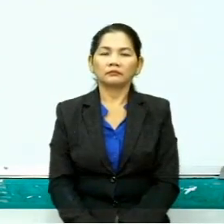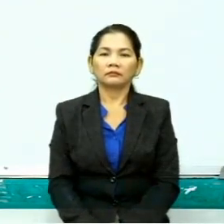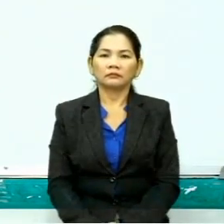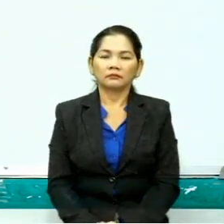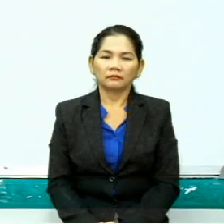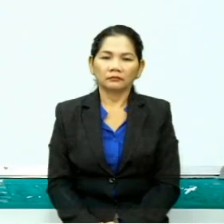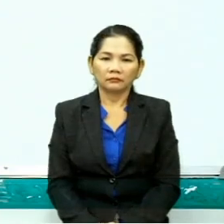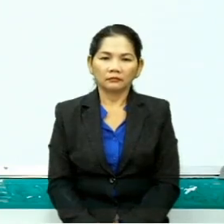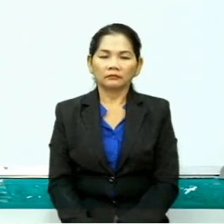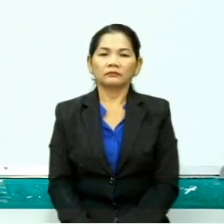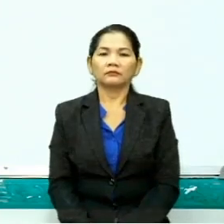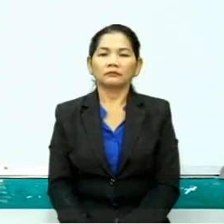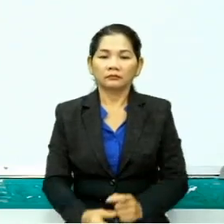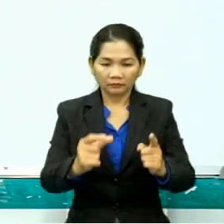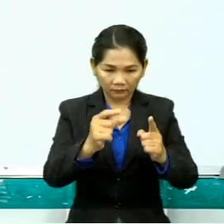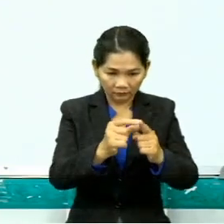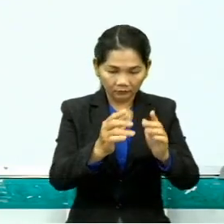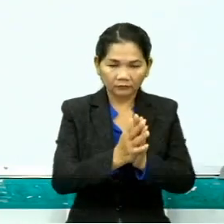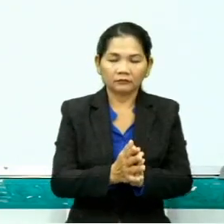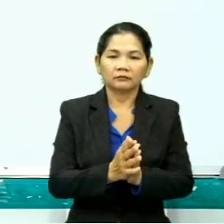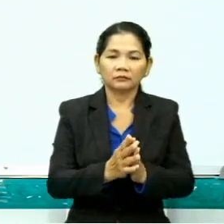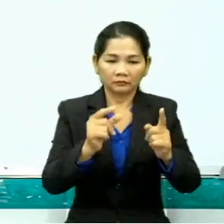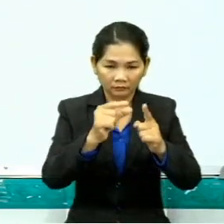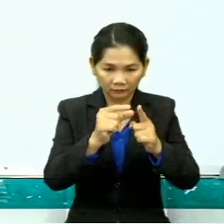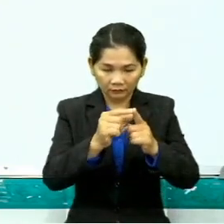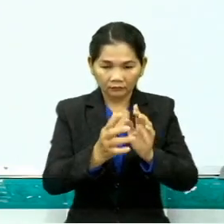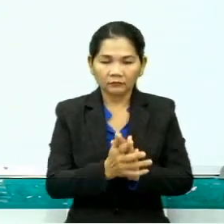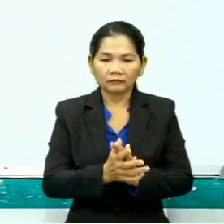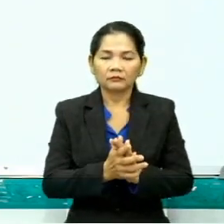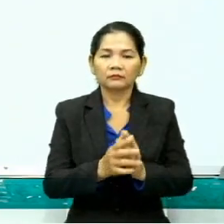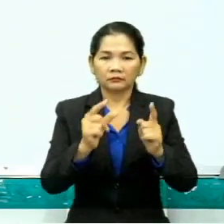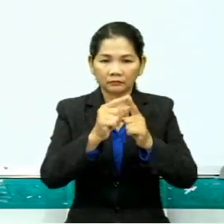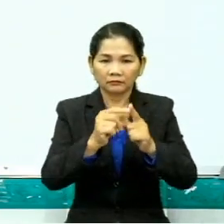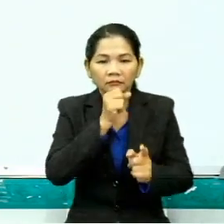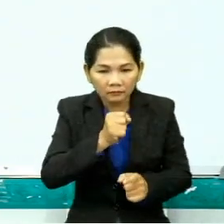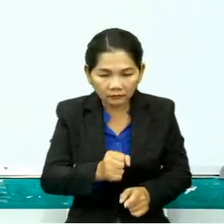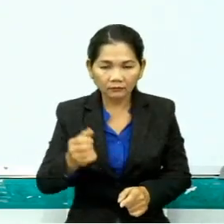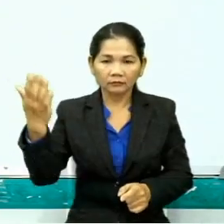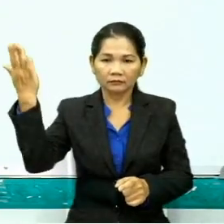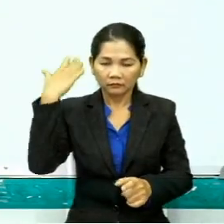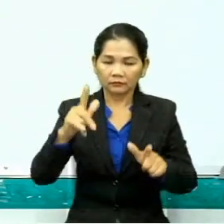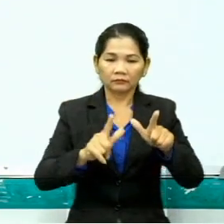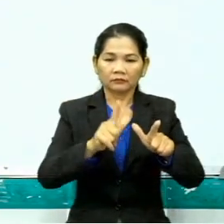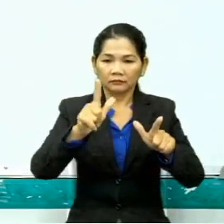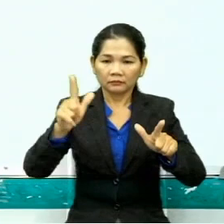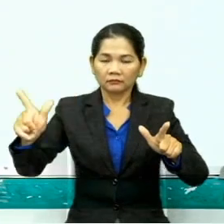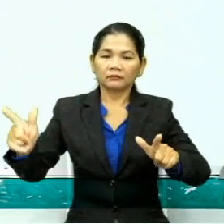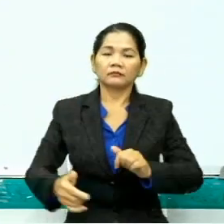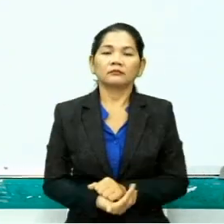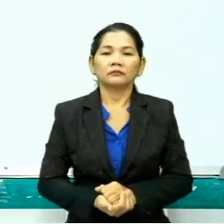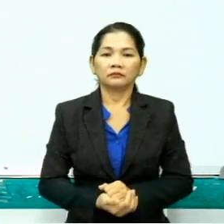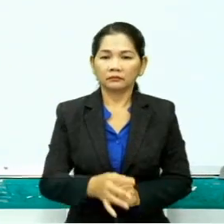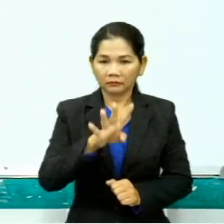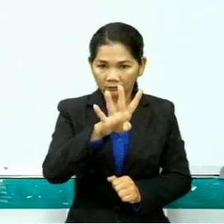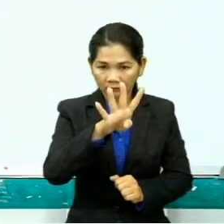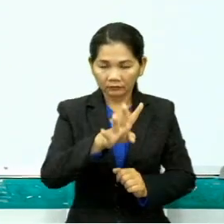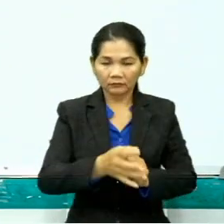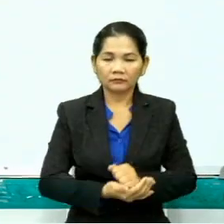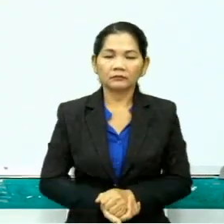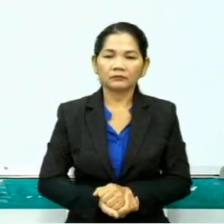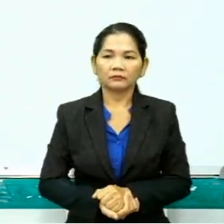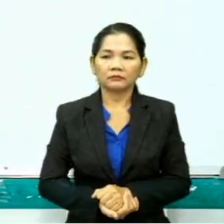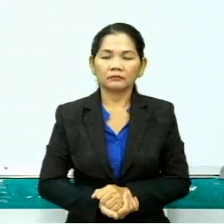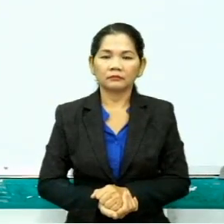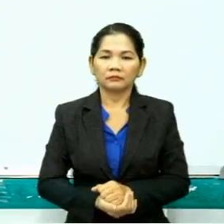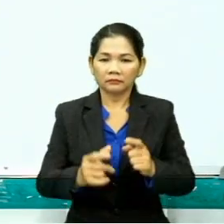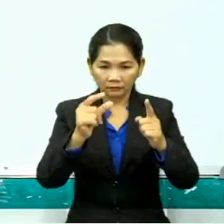tỏ lại con mơ mơ ta bị đốn ta chua nằm bị ở vấy tới con chả con mơ mơ chả vẹn thì bốn nó con á ta